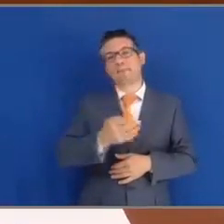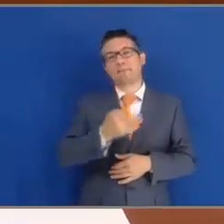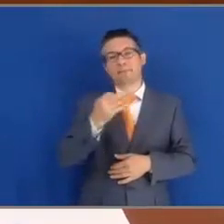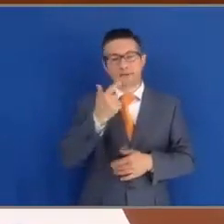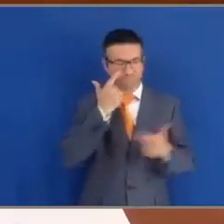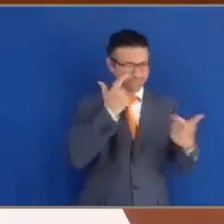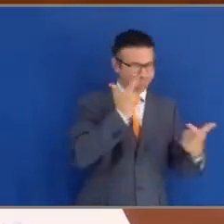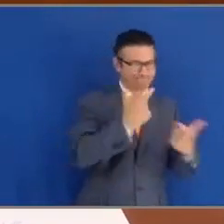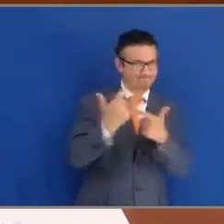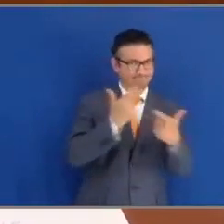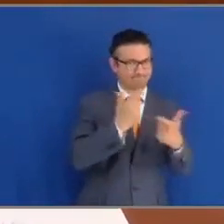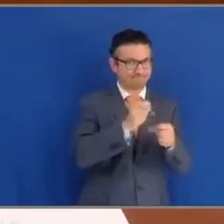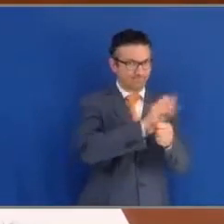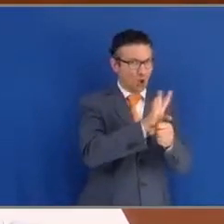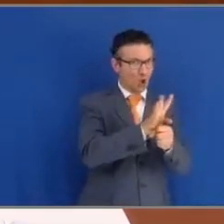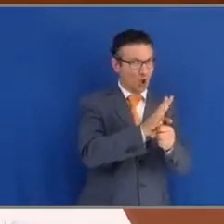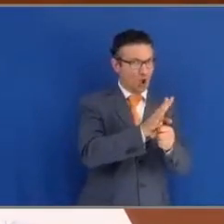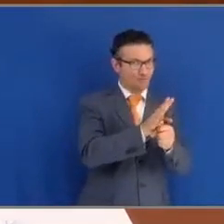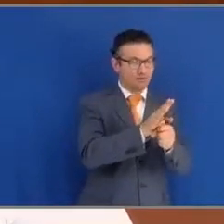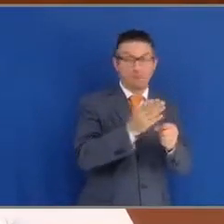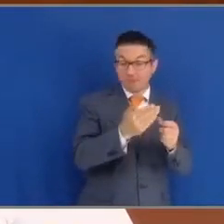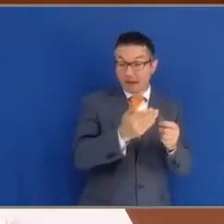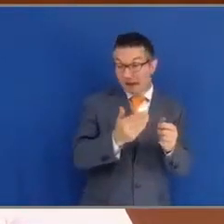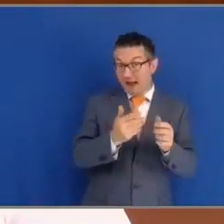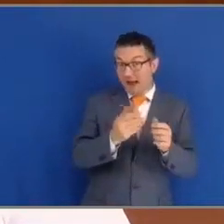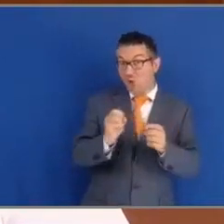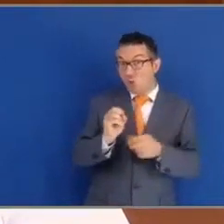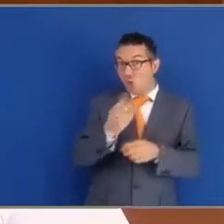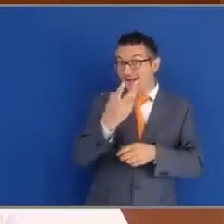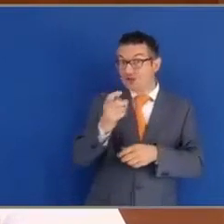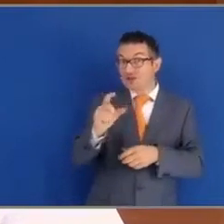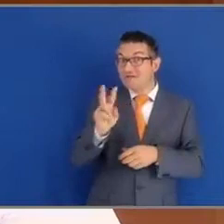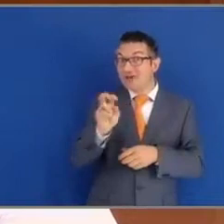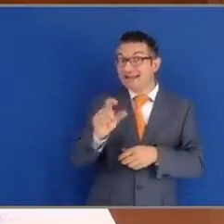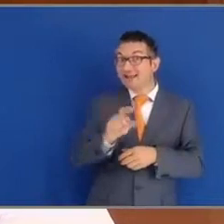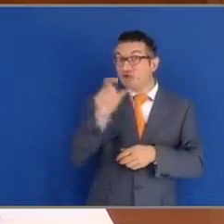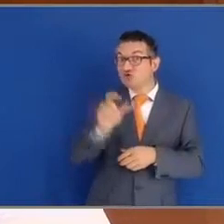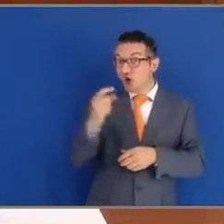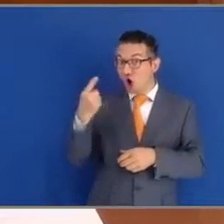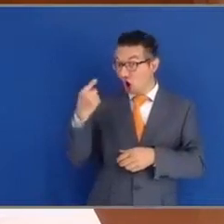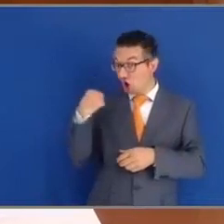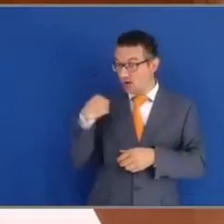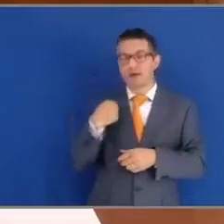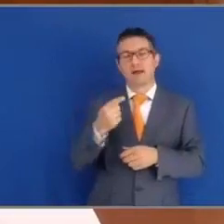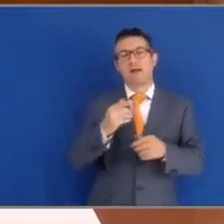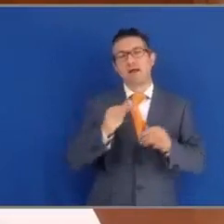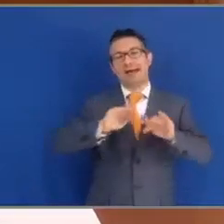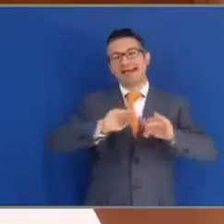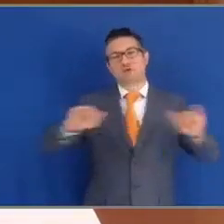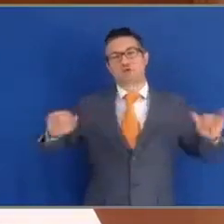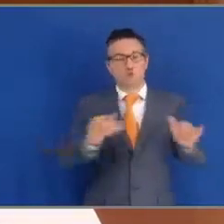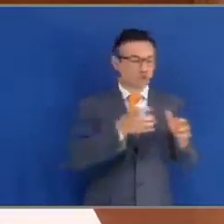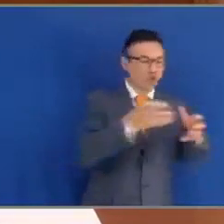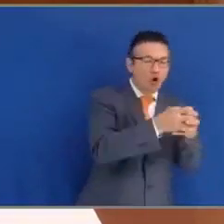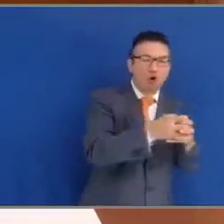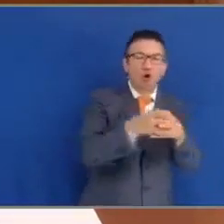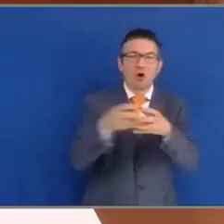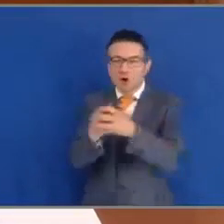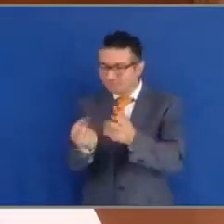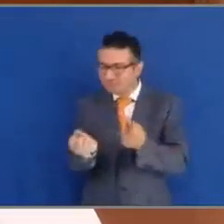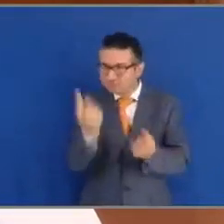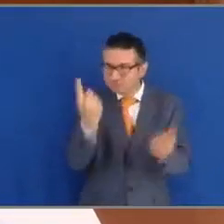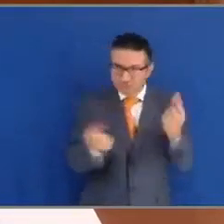sicurezza, ma guardando i dati degli ultimi 15-20 giorni al netto dei due focolai individuati immediatamente e